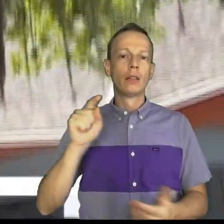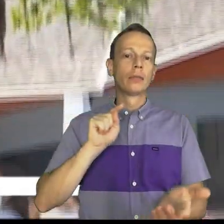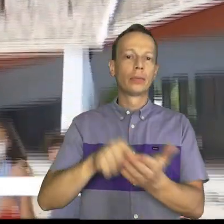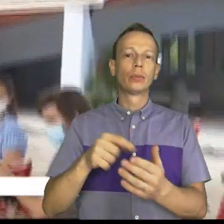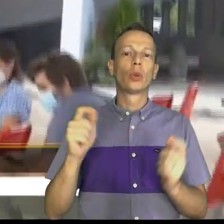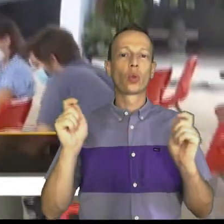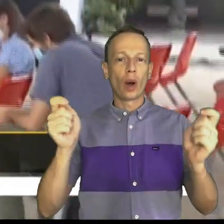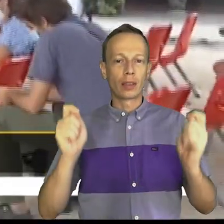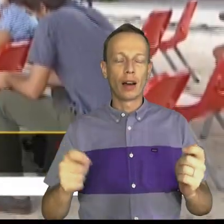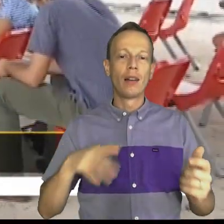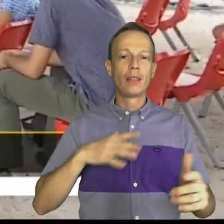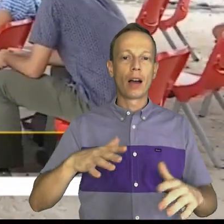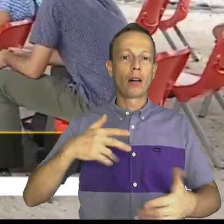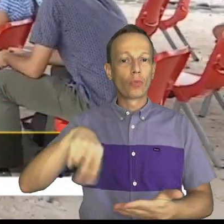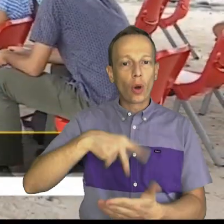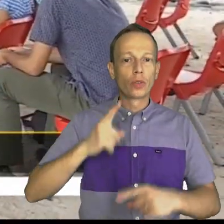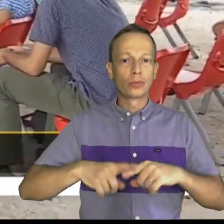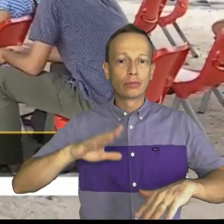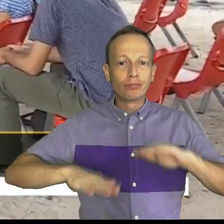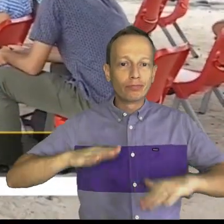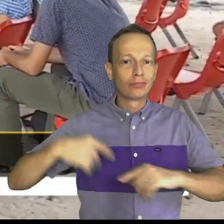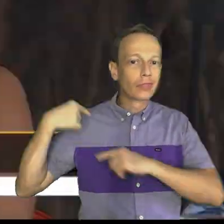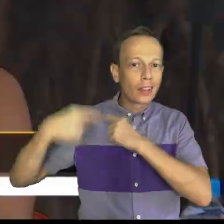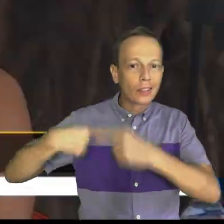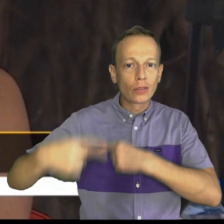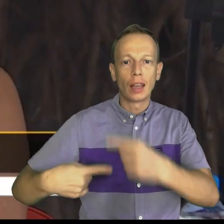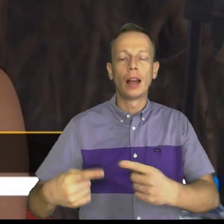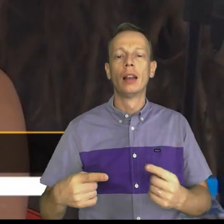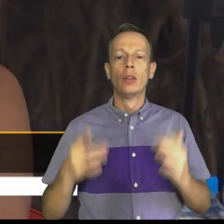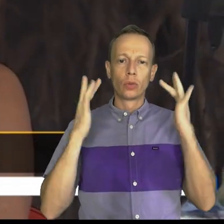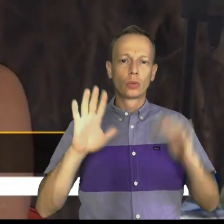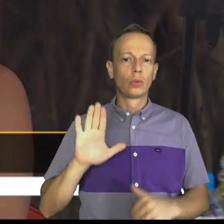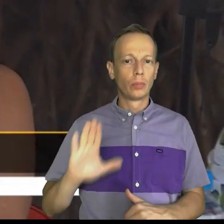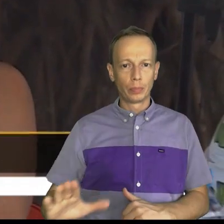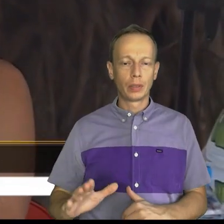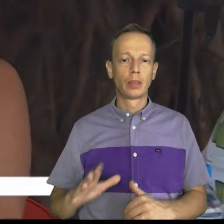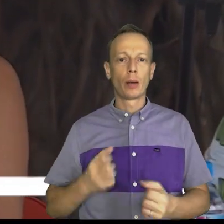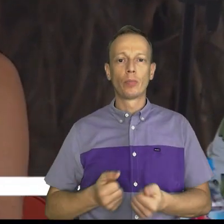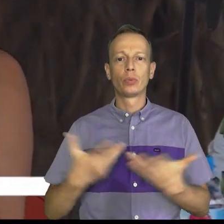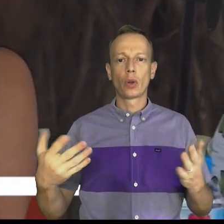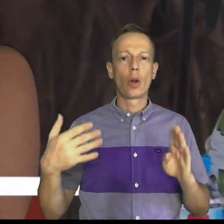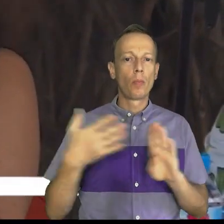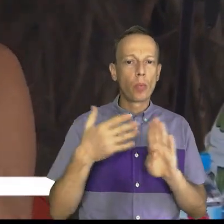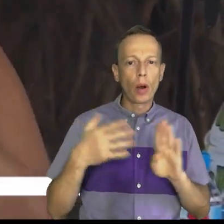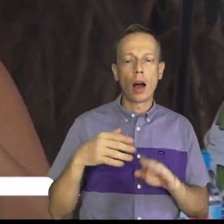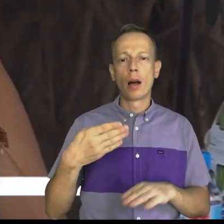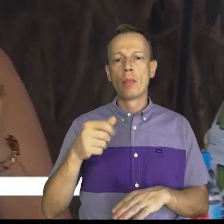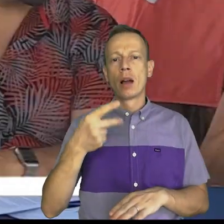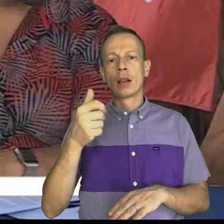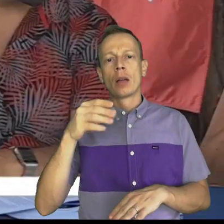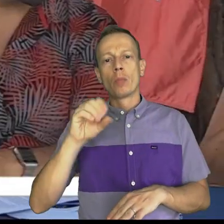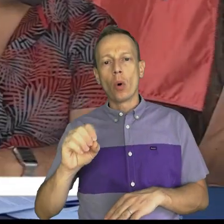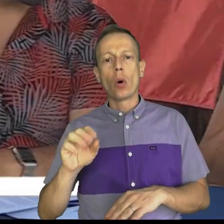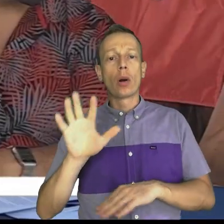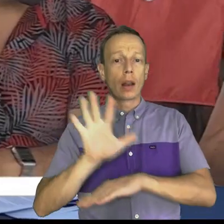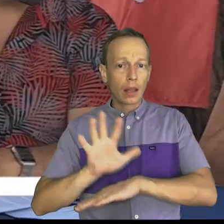Un concours de danse et de percussions traditionnelles auxquels participent neuf établissements de Thaïti, Burabura, Makemo et